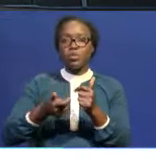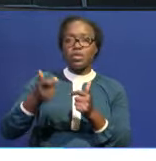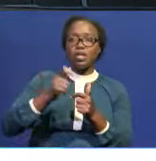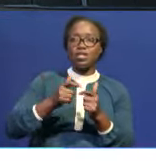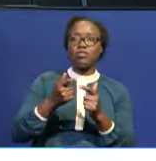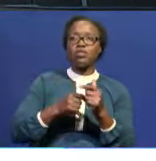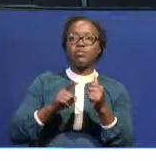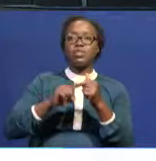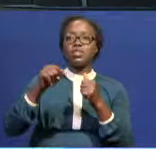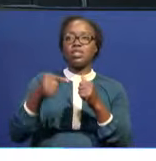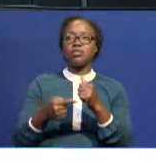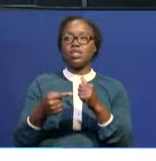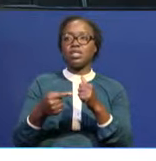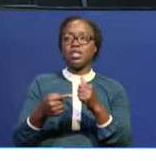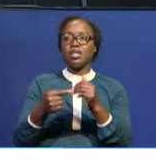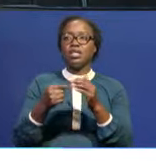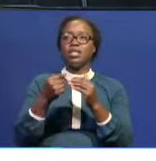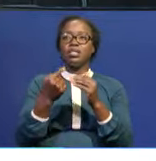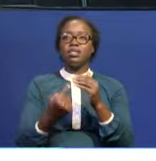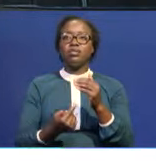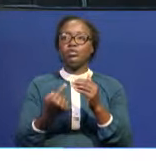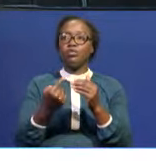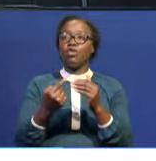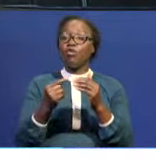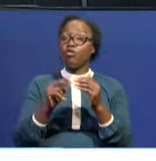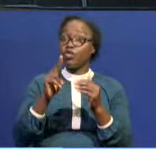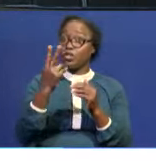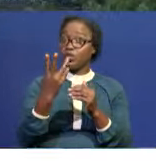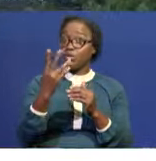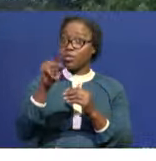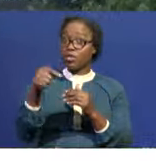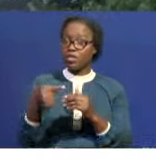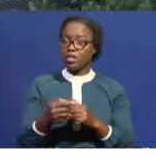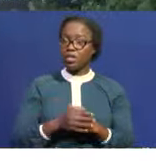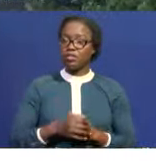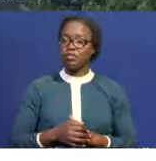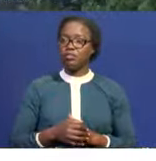shilingi 6,000 hadi shilingi 42,000.